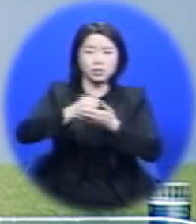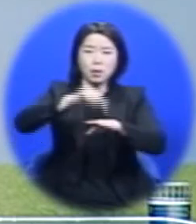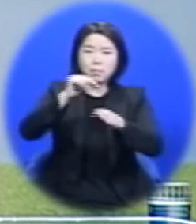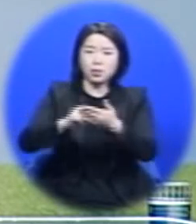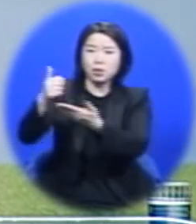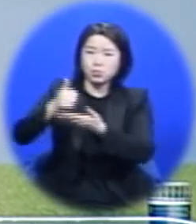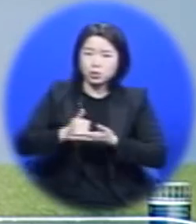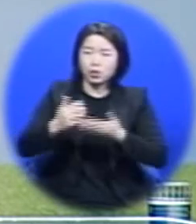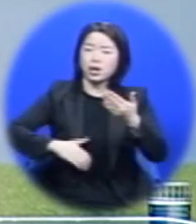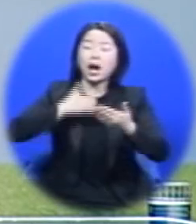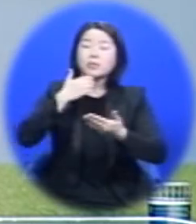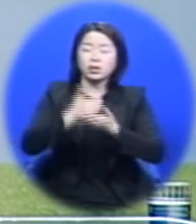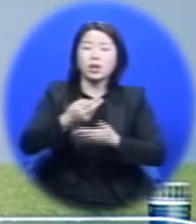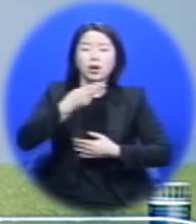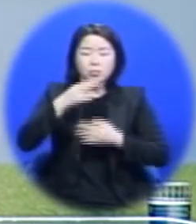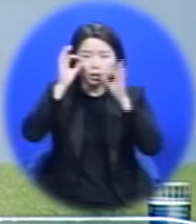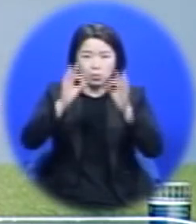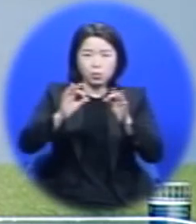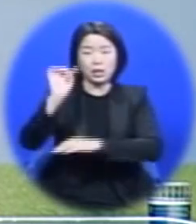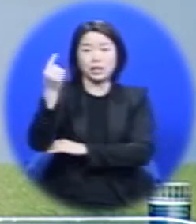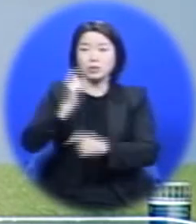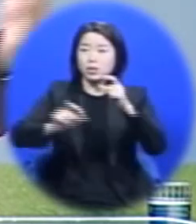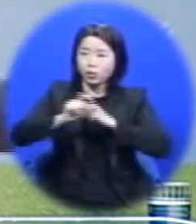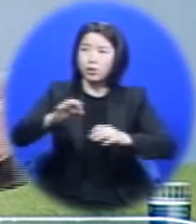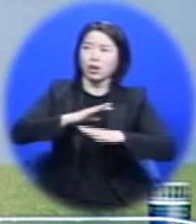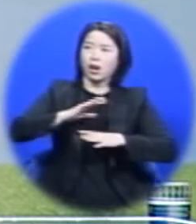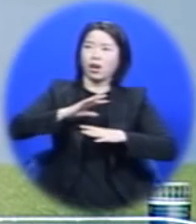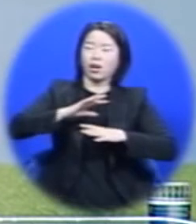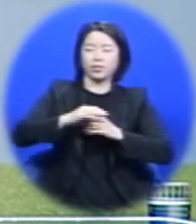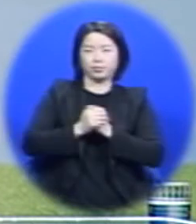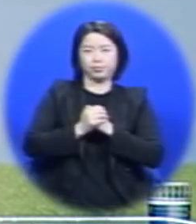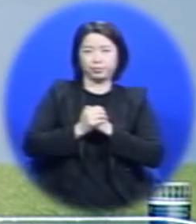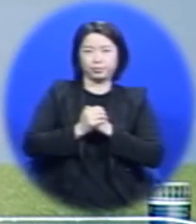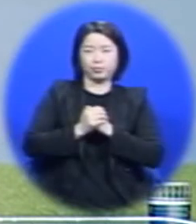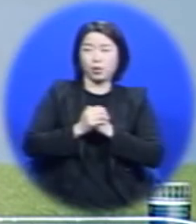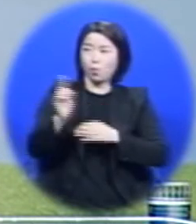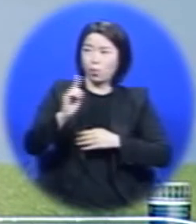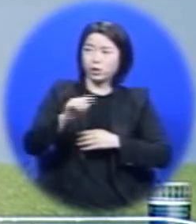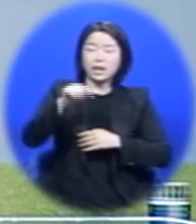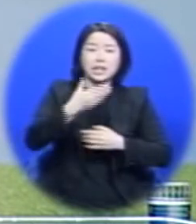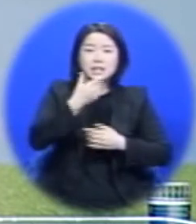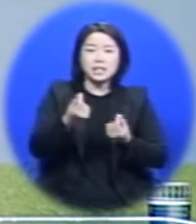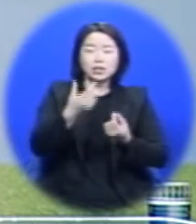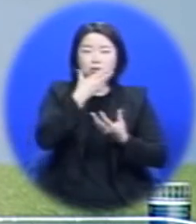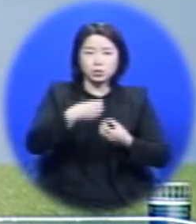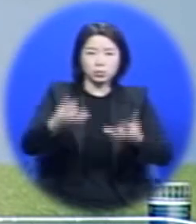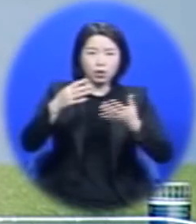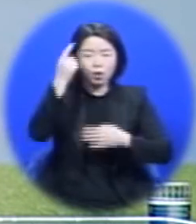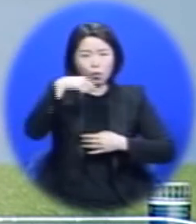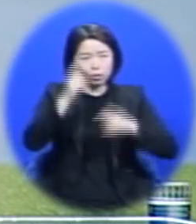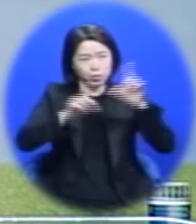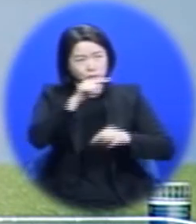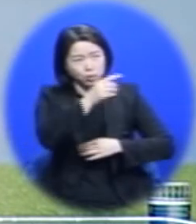모시고도 별로 감격이 없는 걸 보고 다윗은 더 놀랄 거예요. 아마 까무러쳐 버릴 거예요. 어떻게 이런 축복을 받고도 얼굴 표정이 저럴